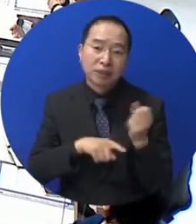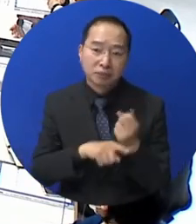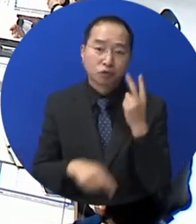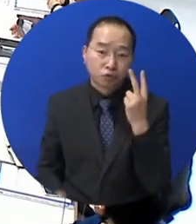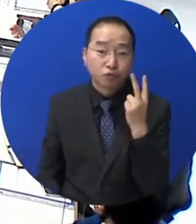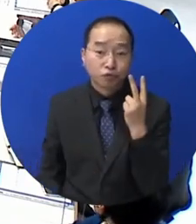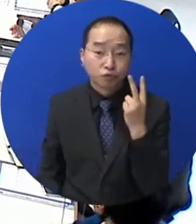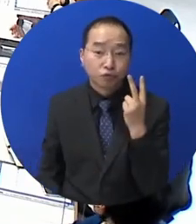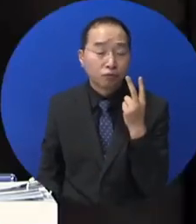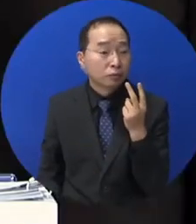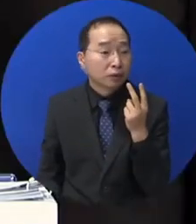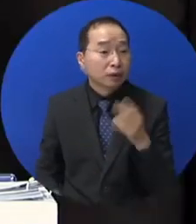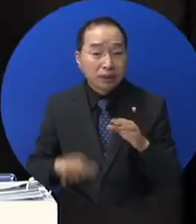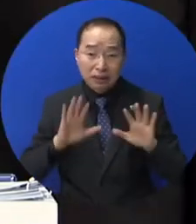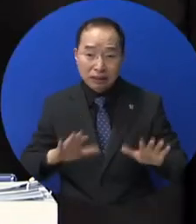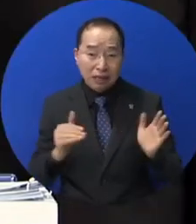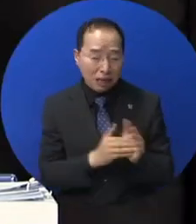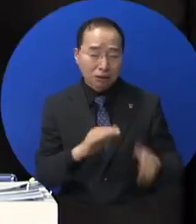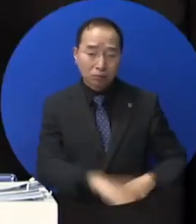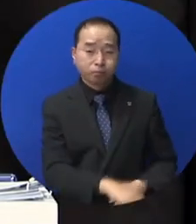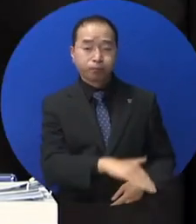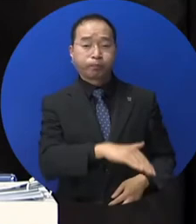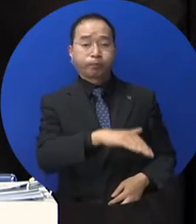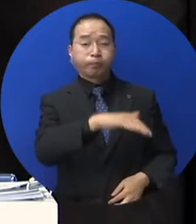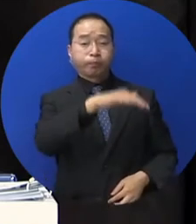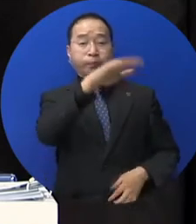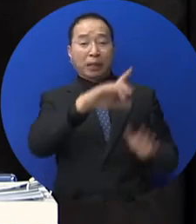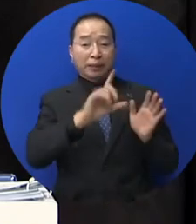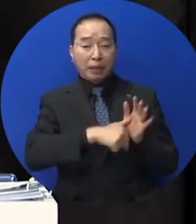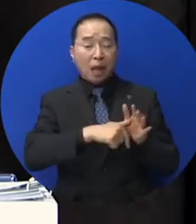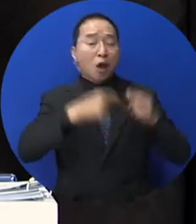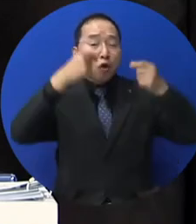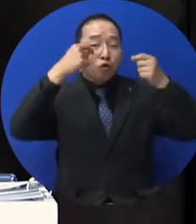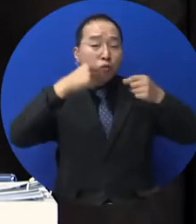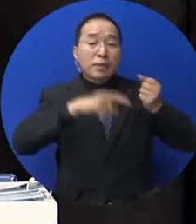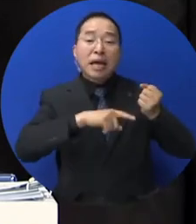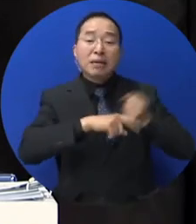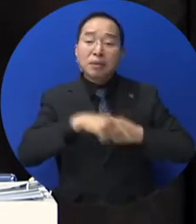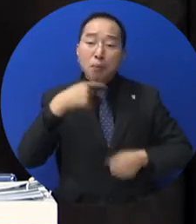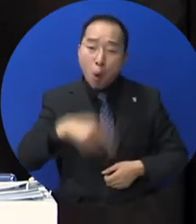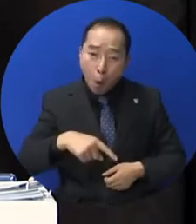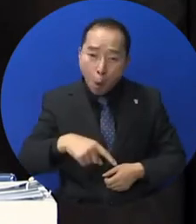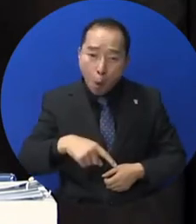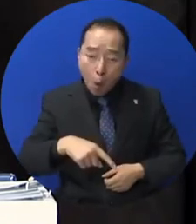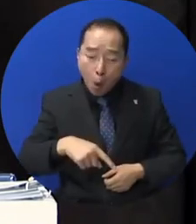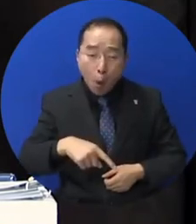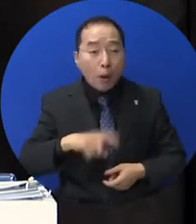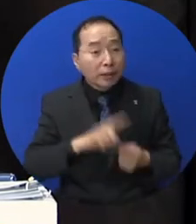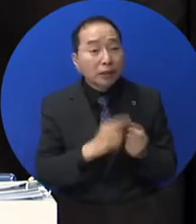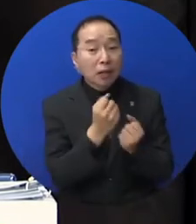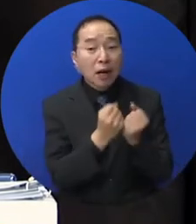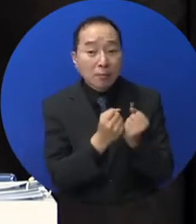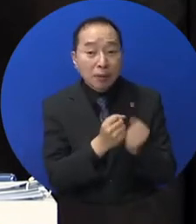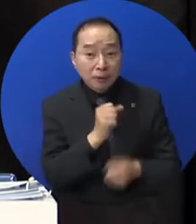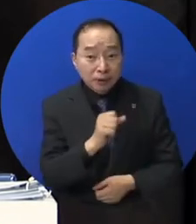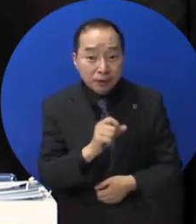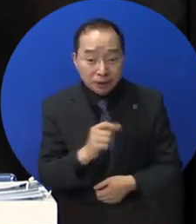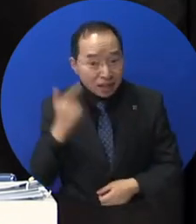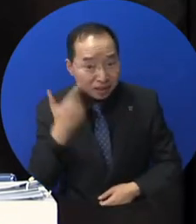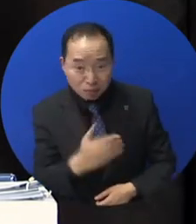같은데 살아오시면서 나에게 있어서의 그 눈물의 의미가 뭔지 한번 이렇게 설명해 질문이 좀